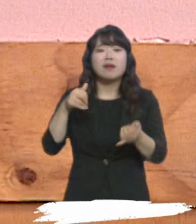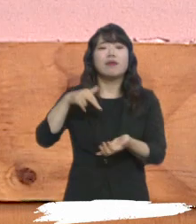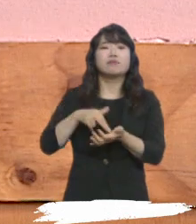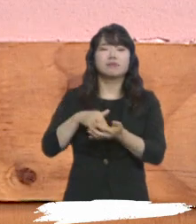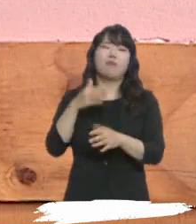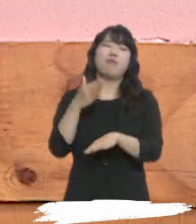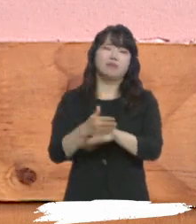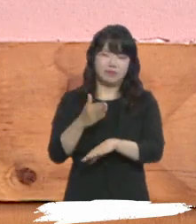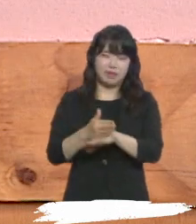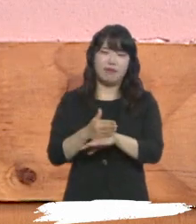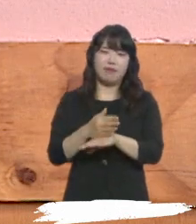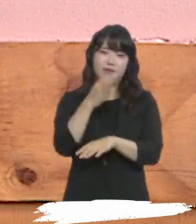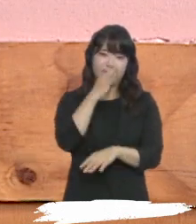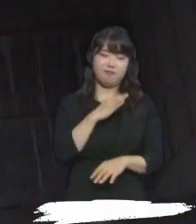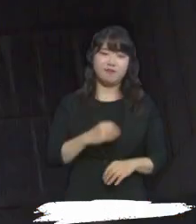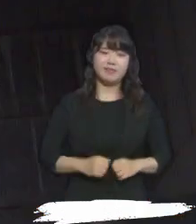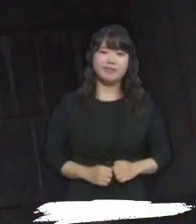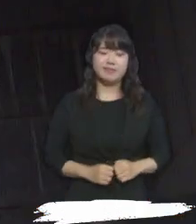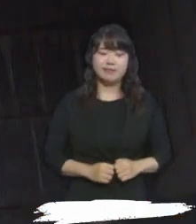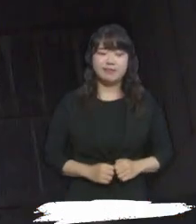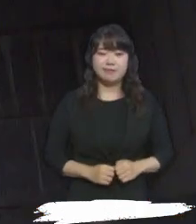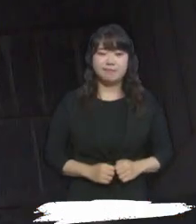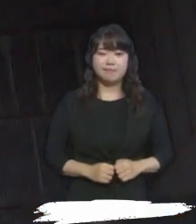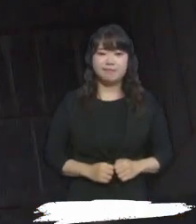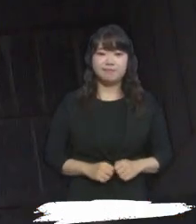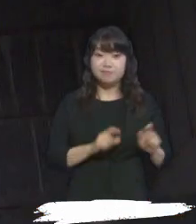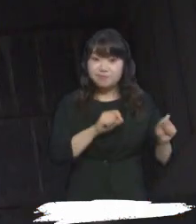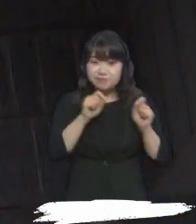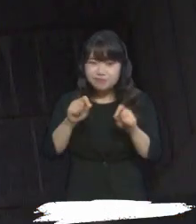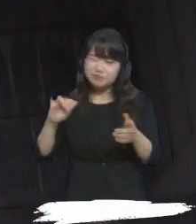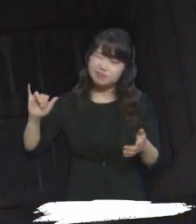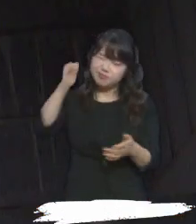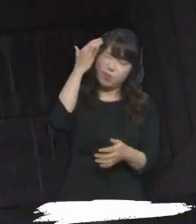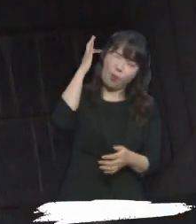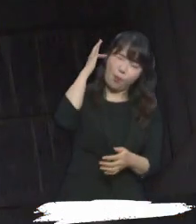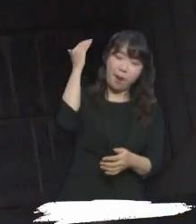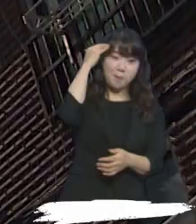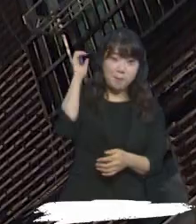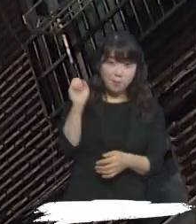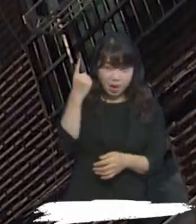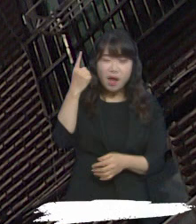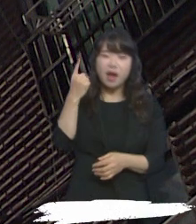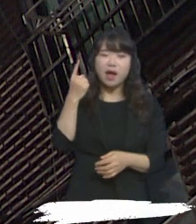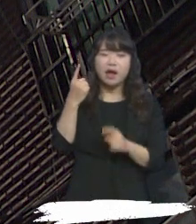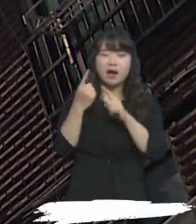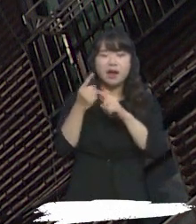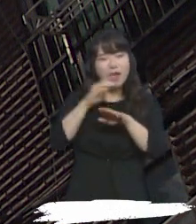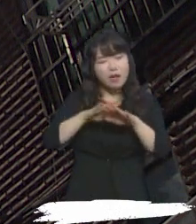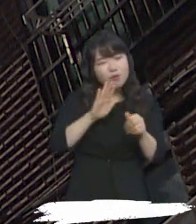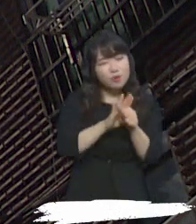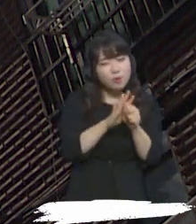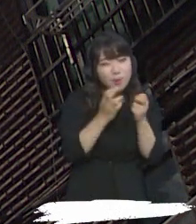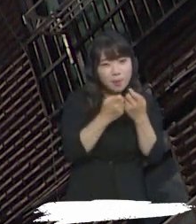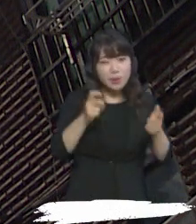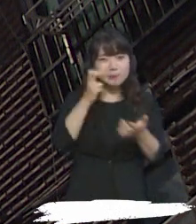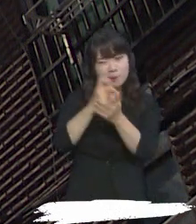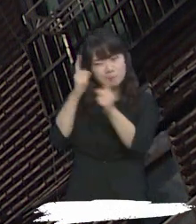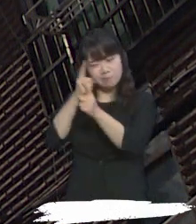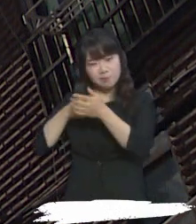더 고맙고 좋죠. 이처럼 항공기 소음 피해 지원 확대를 위한 법률 개정이 추진되고 있는